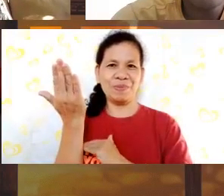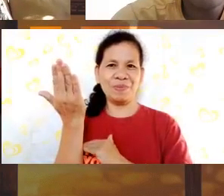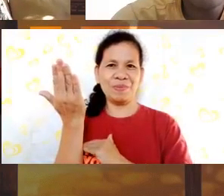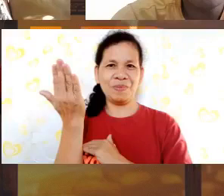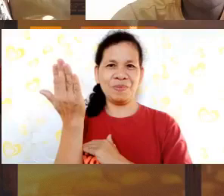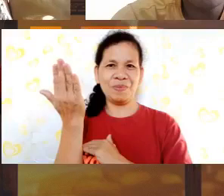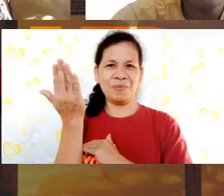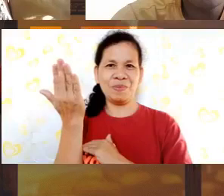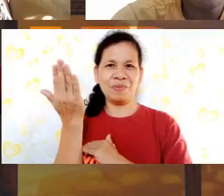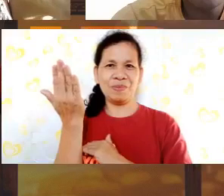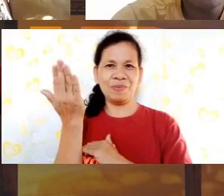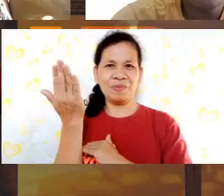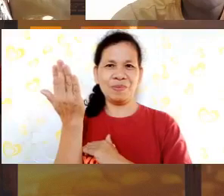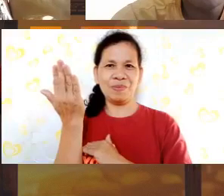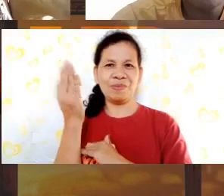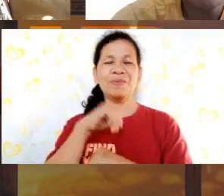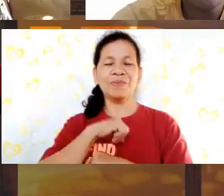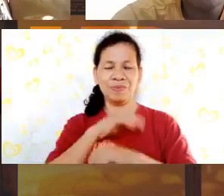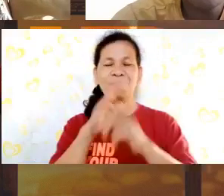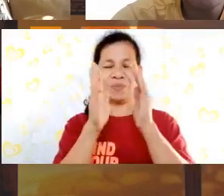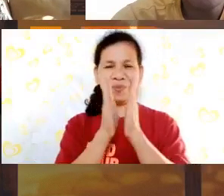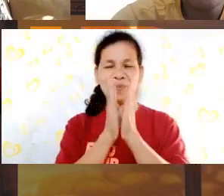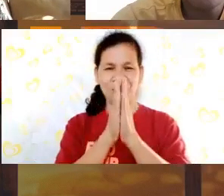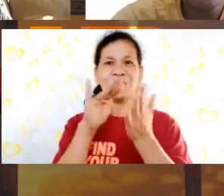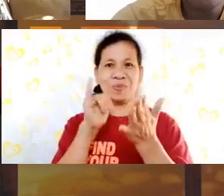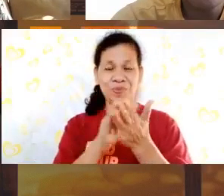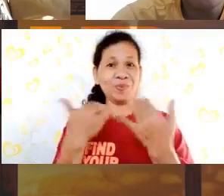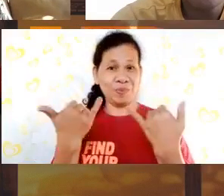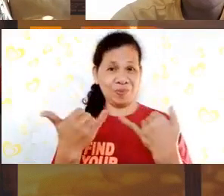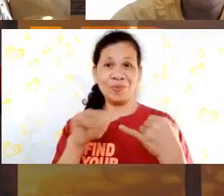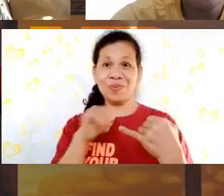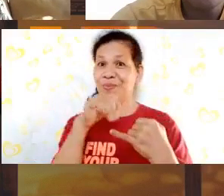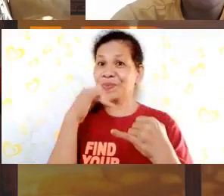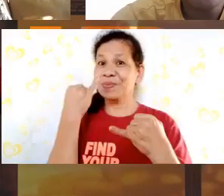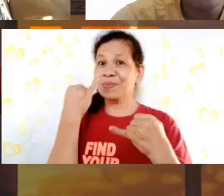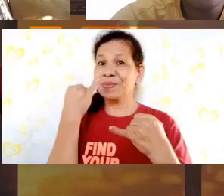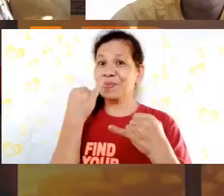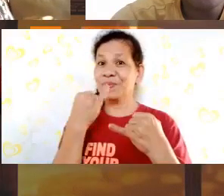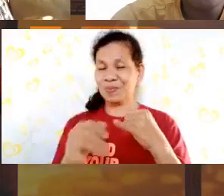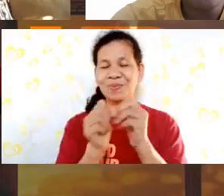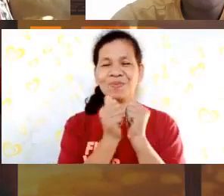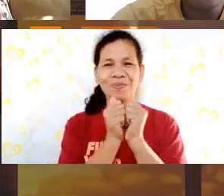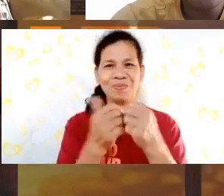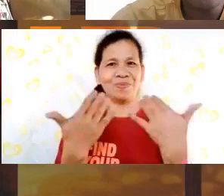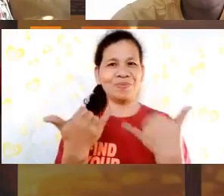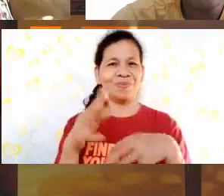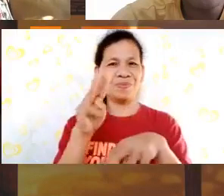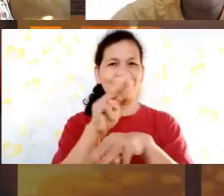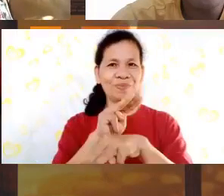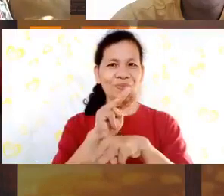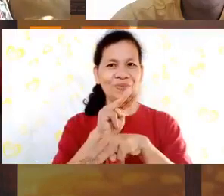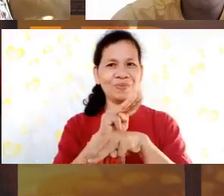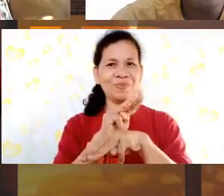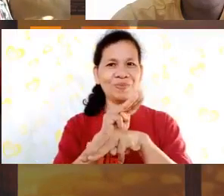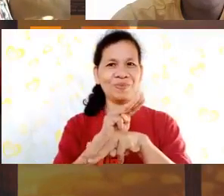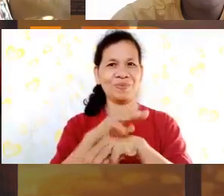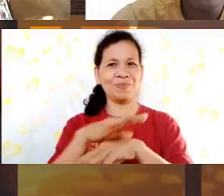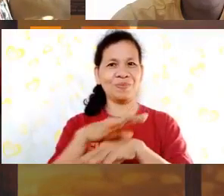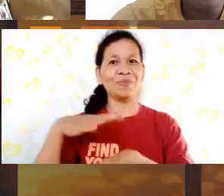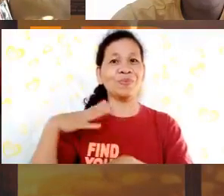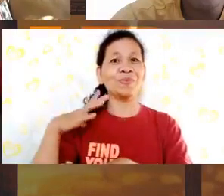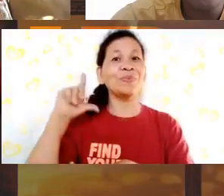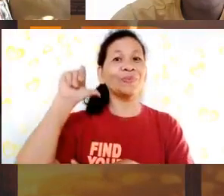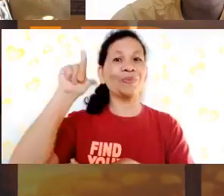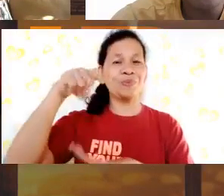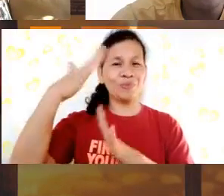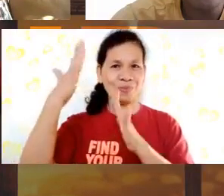pong dalangin, Sir Yomer, hindi ito yung huli na kayo yaming makapiling po rito sa ministering ito. Sana ay mayroon pa uling isa